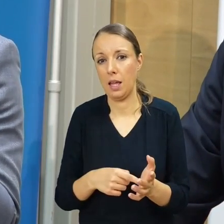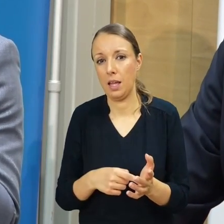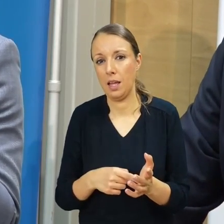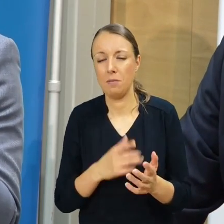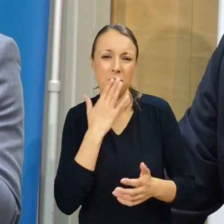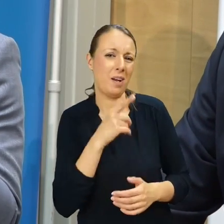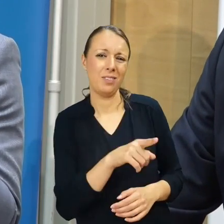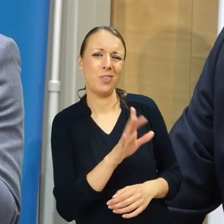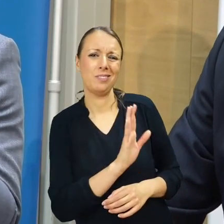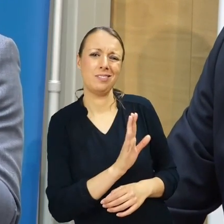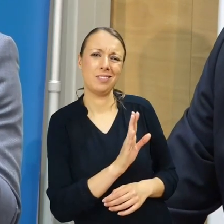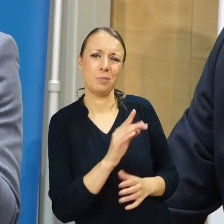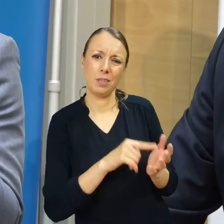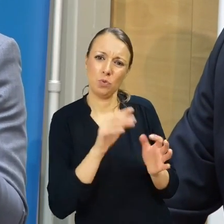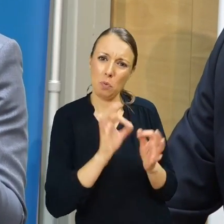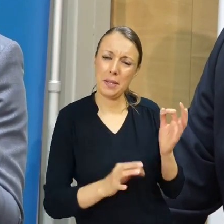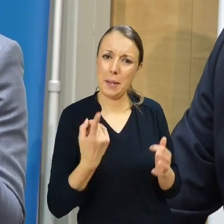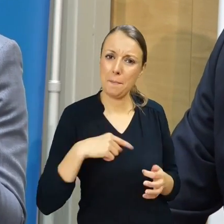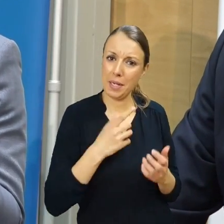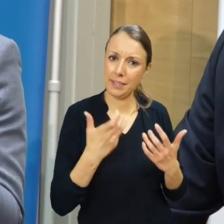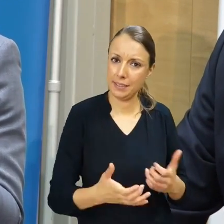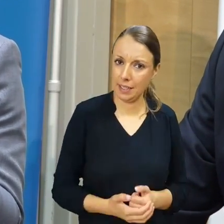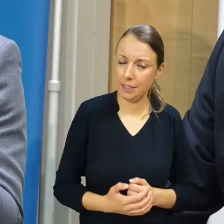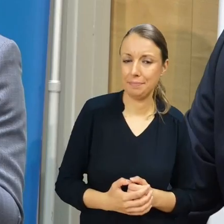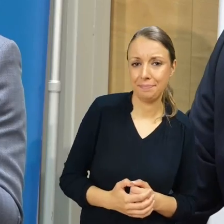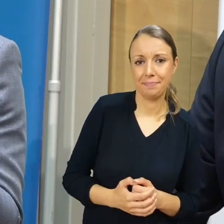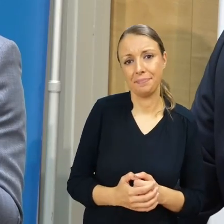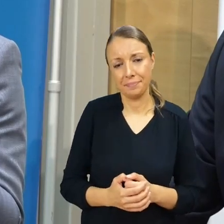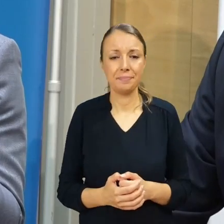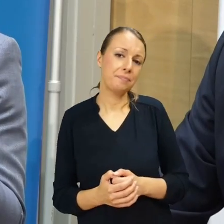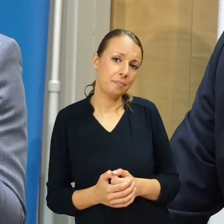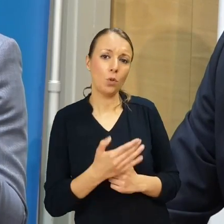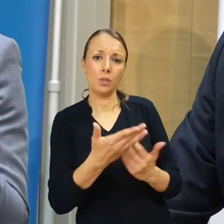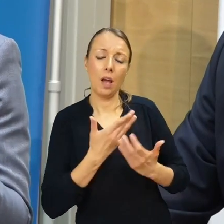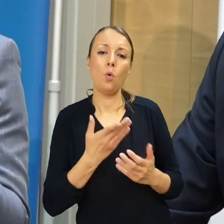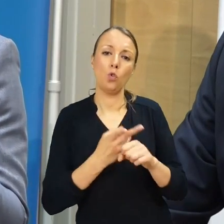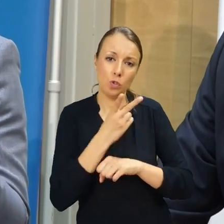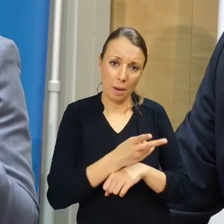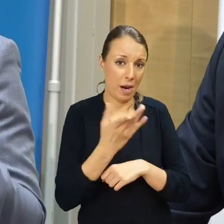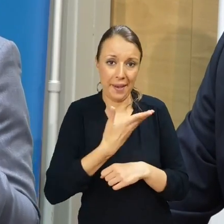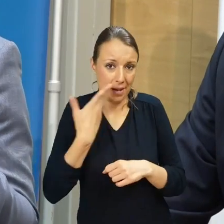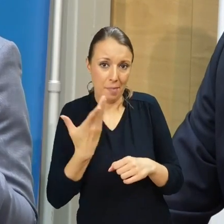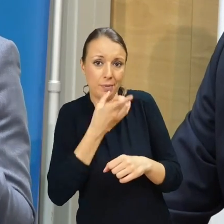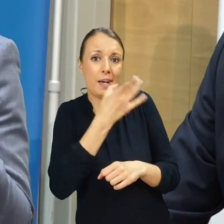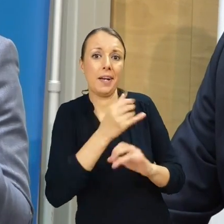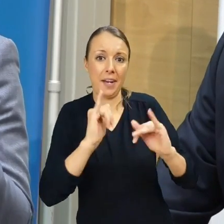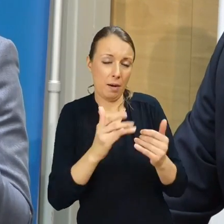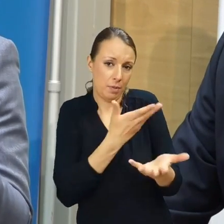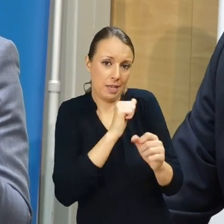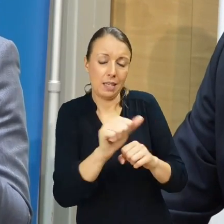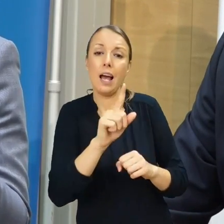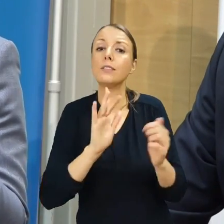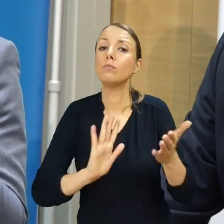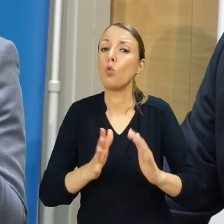jak myśmy chcieli. No dał, rzeczywiście udostępnił, ja nie mam jak tego skarżyć, bo jest. Ale sposób. I czy tutaj nie można by powiedzieć, no właśnie,